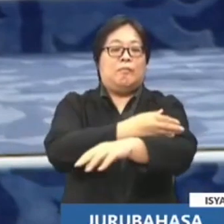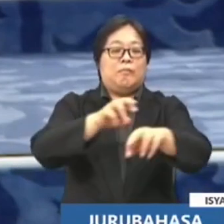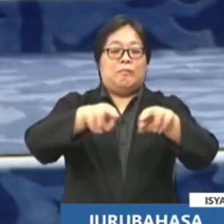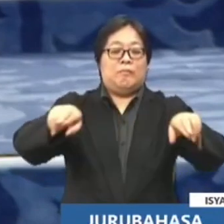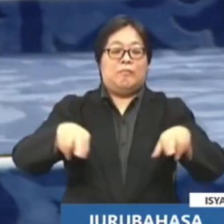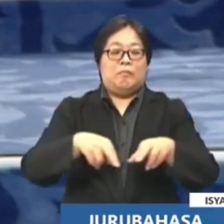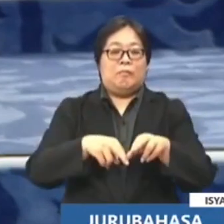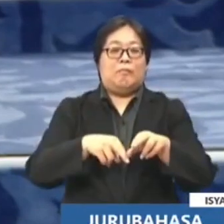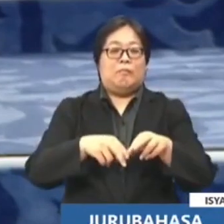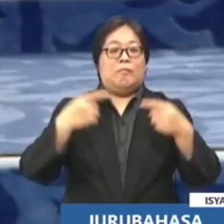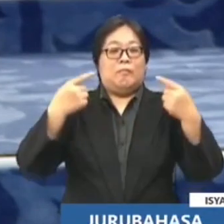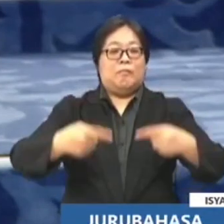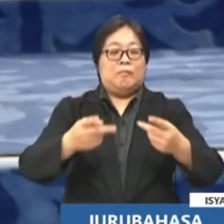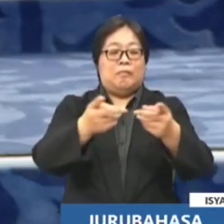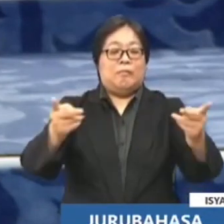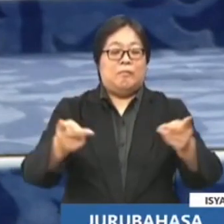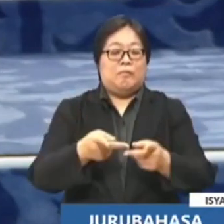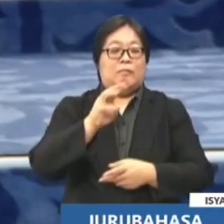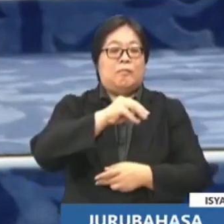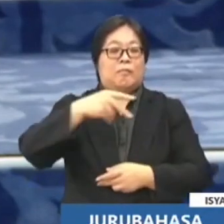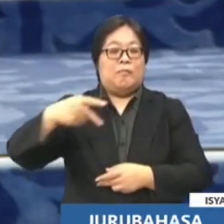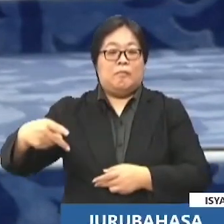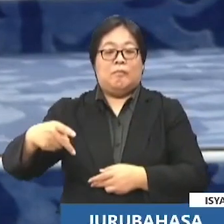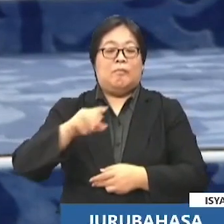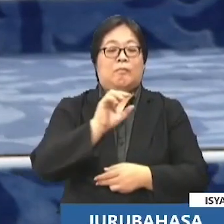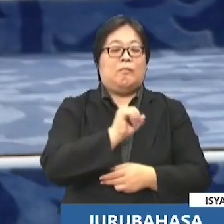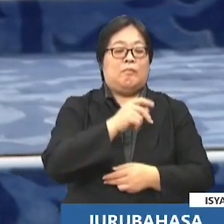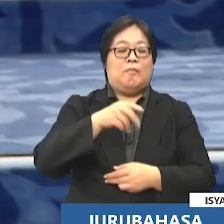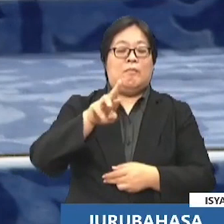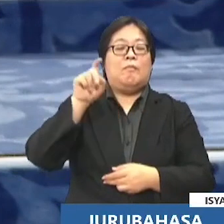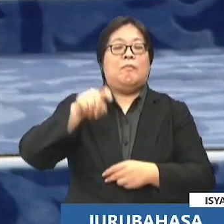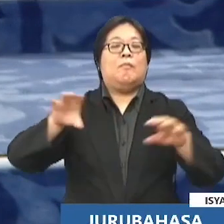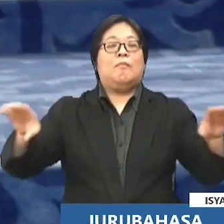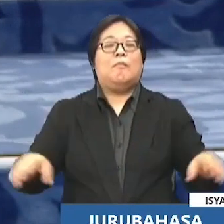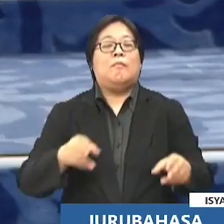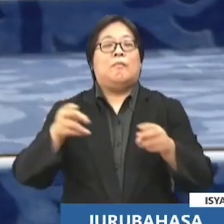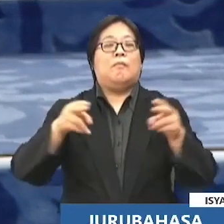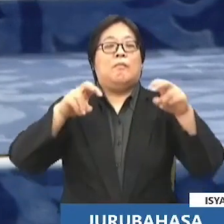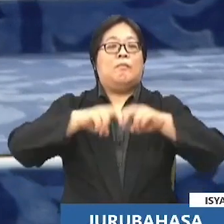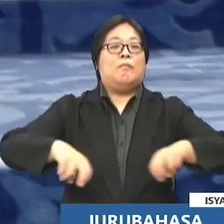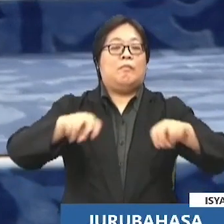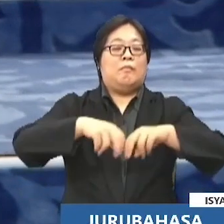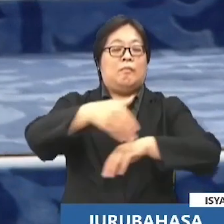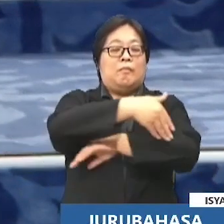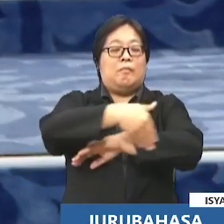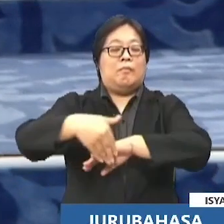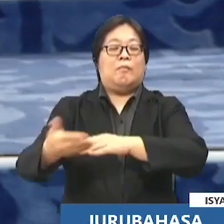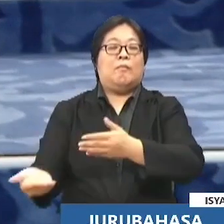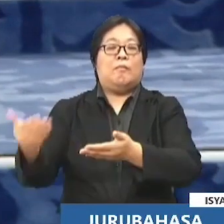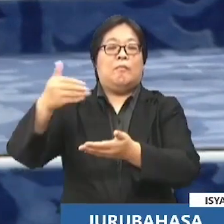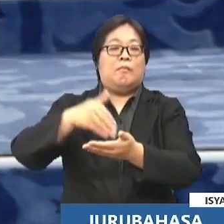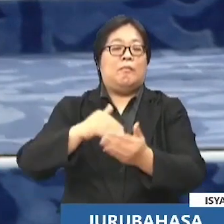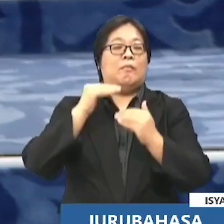kursi dewan ataupun wujudan wilayah baru Estia hendaklah melaksanakan urusan kajian pas pada anak muda